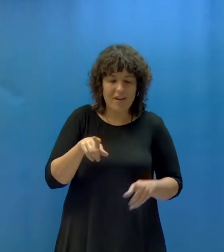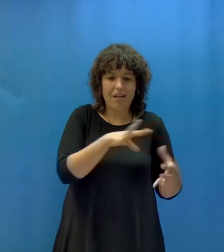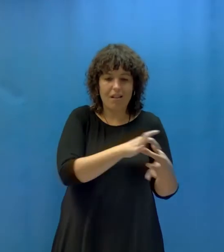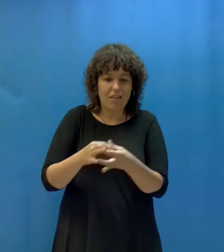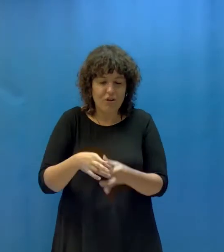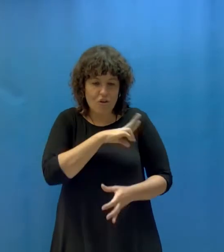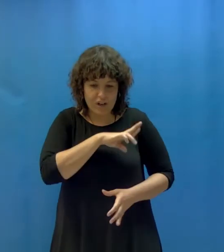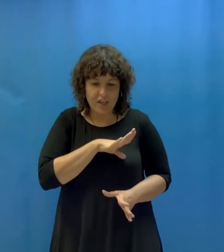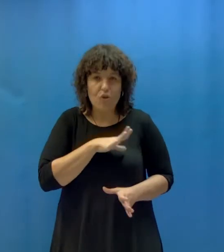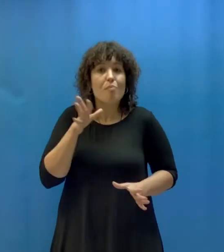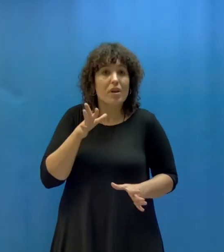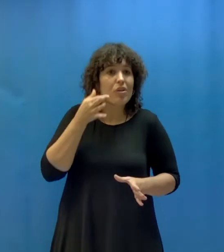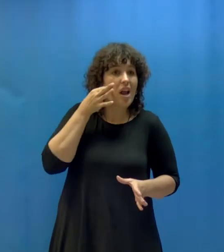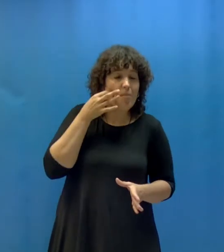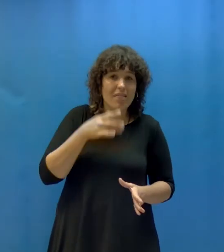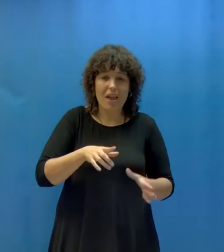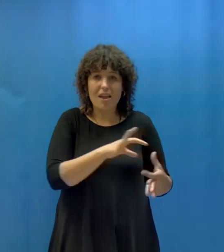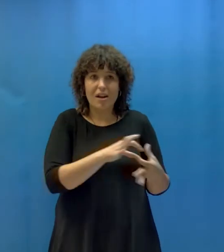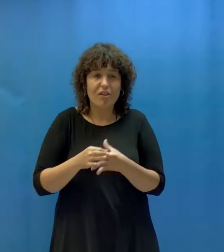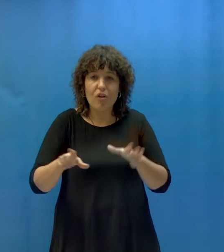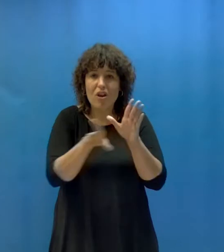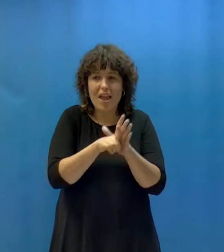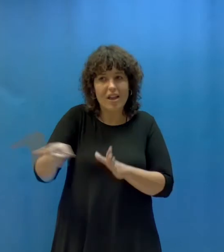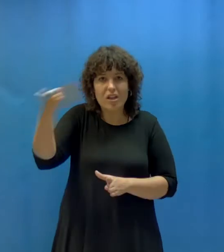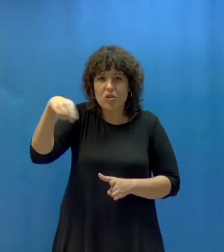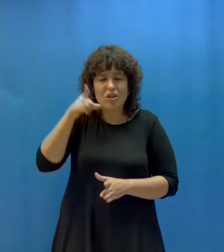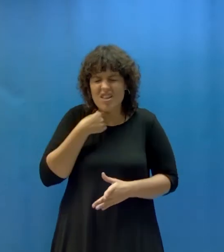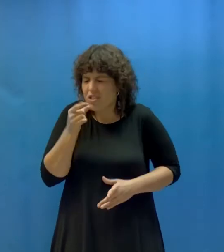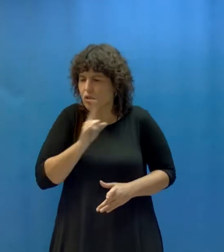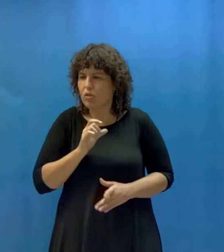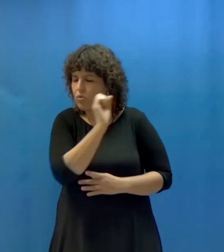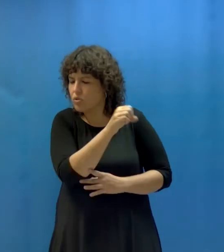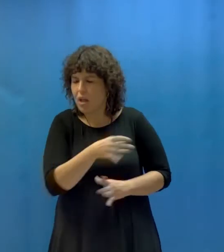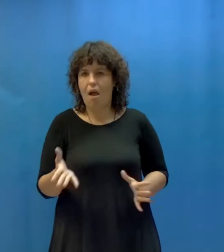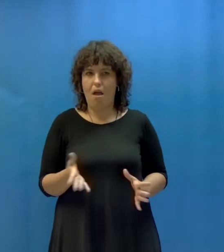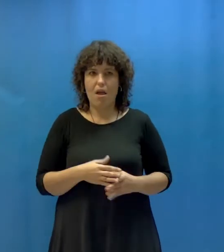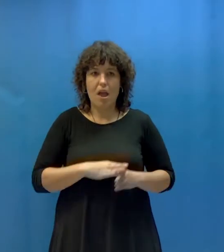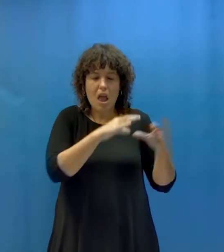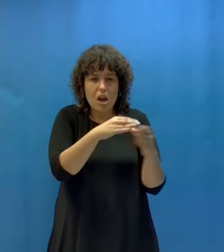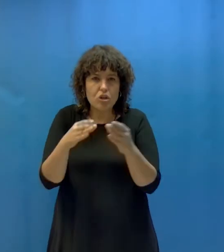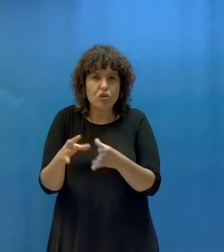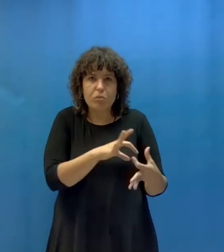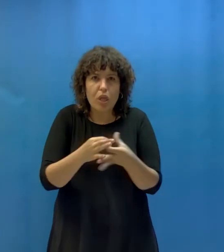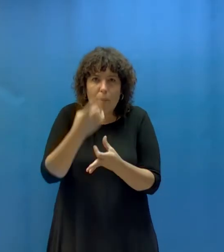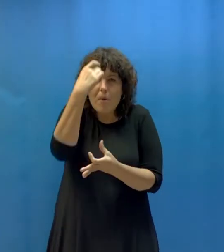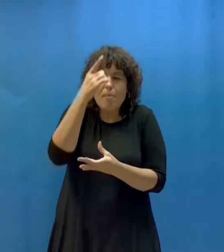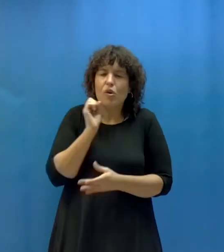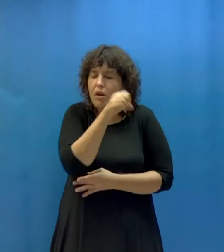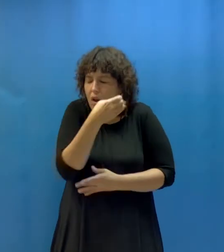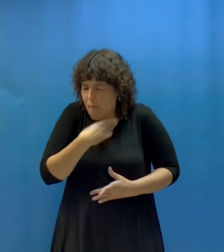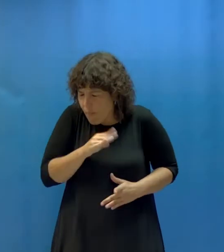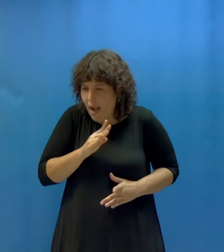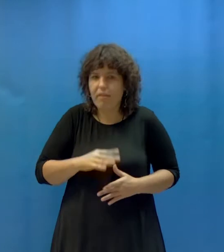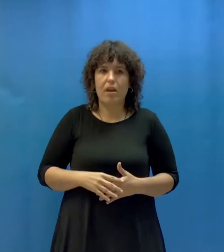d'una llei que vostès desprecien sistemàticament. Podran ignorar els grups memorialístics, podran